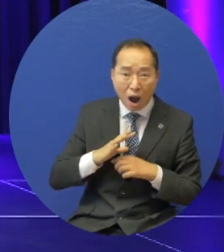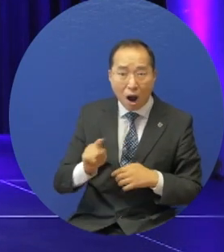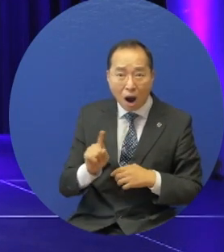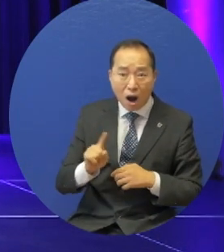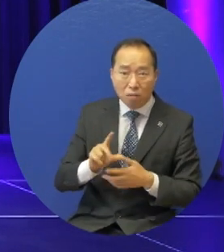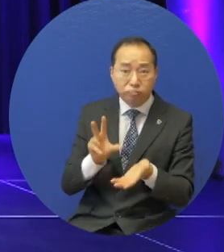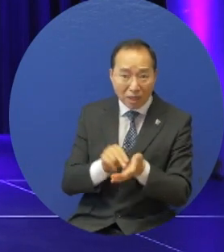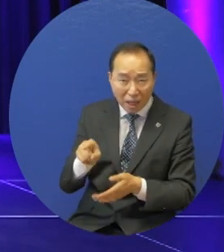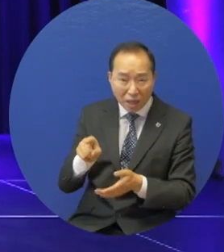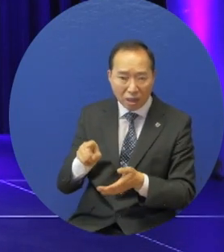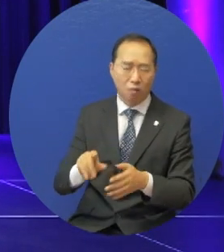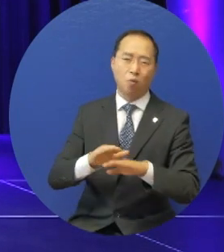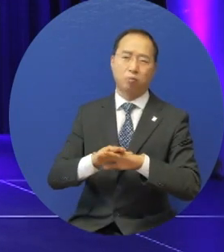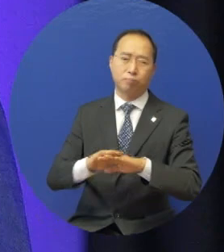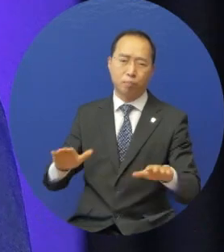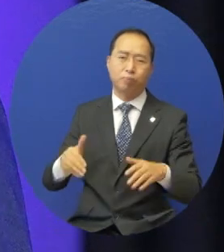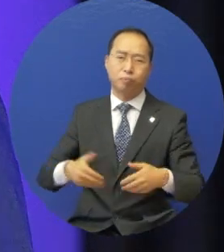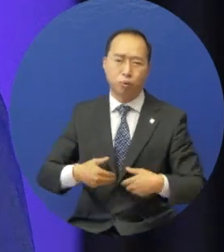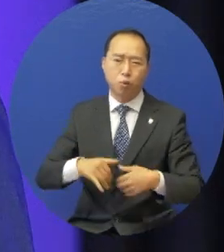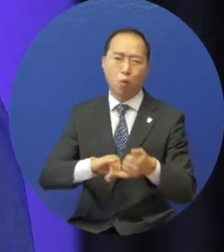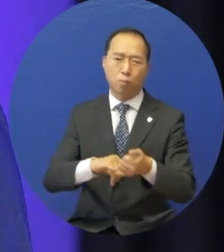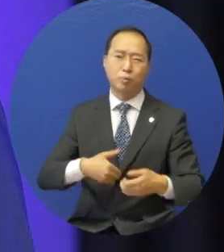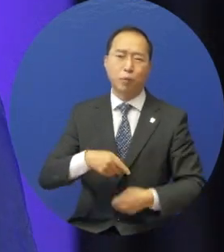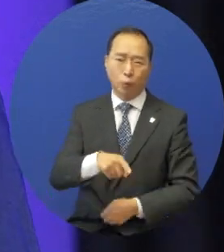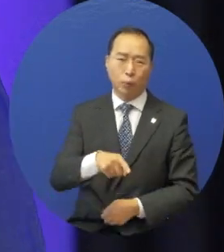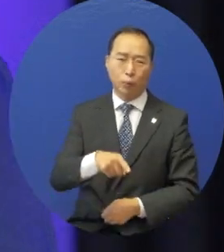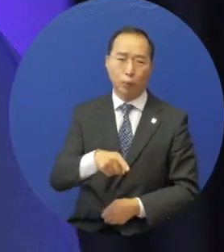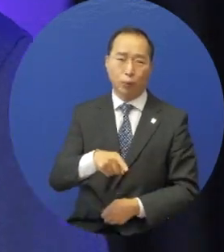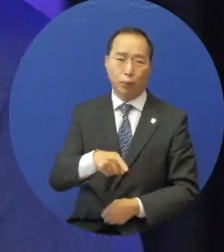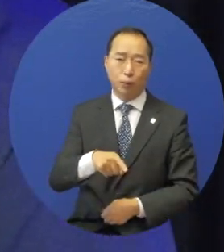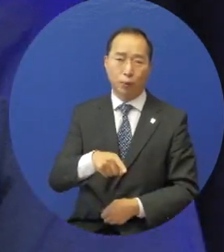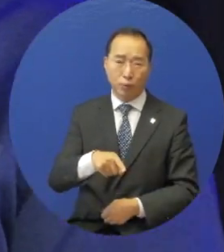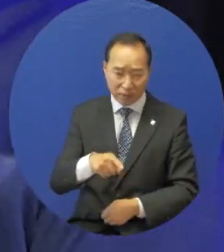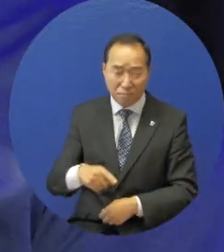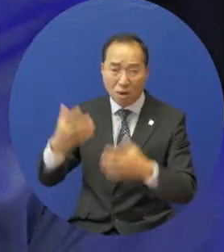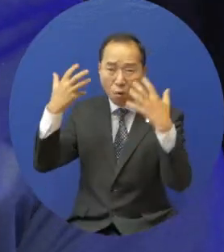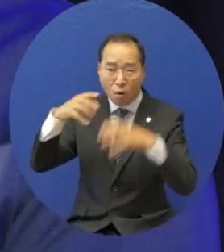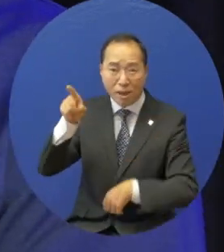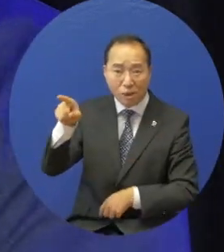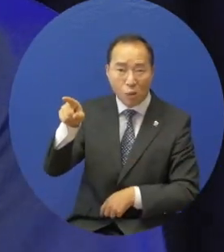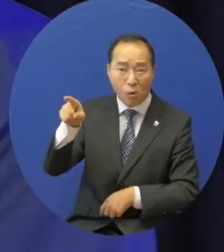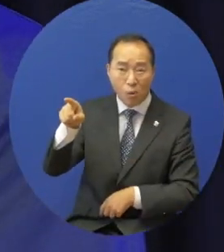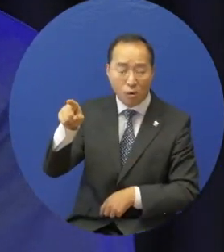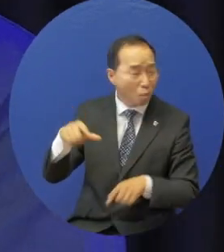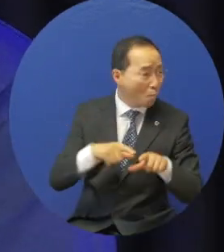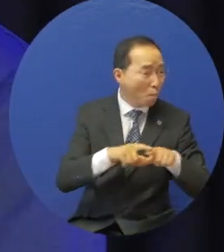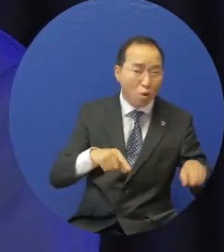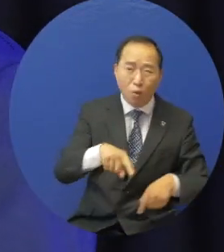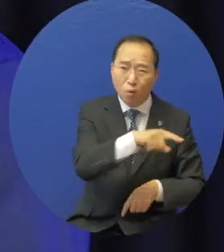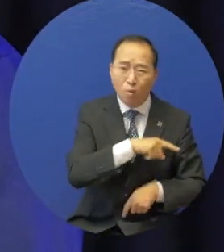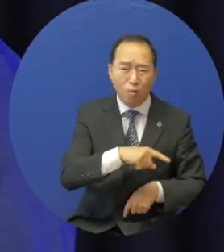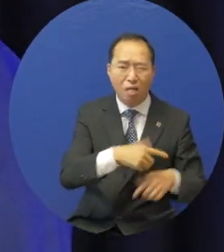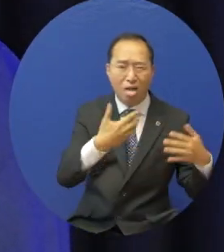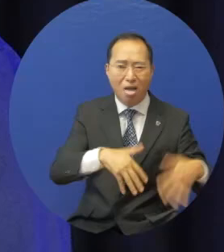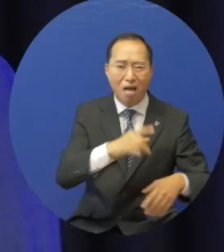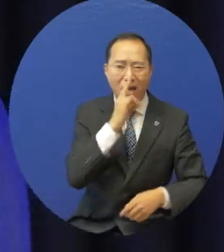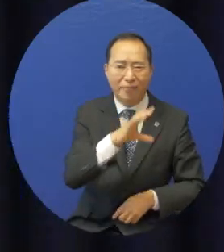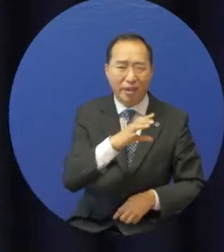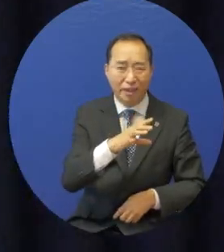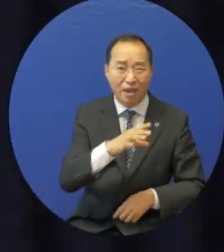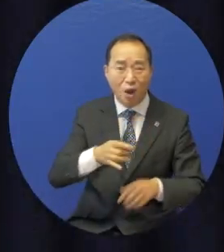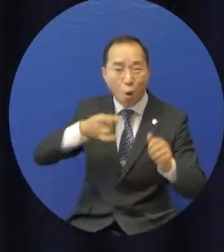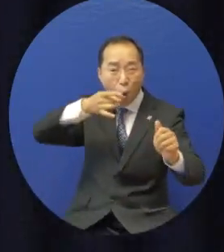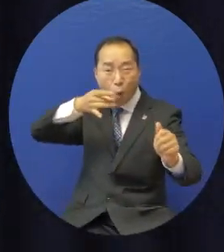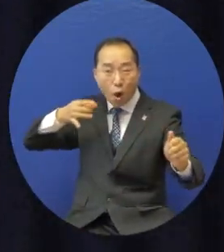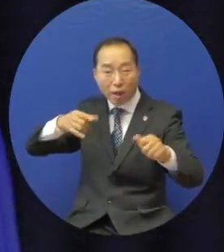줄이기 위해서 이런 직업은 반드시 필요한 겁니다. 그래서 맹수를 대항해야 되기 때문에 보통 사람들은 힘들죠.